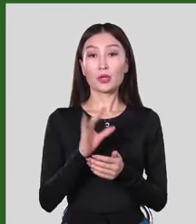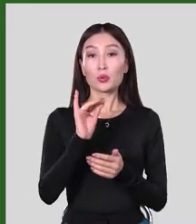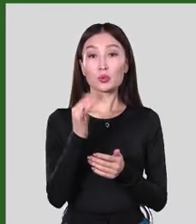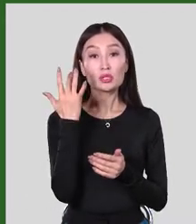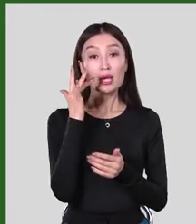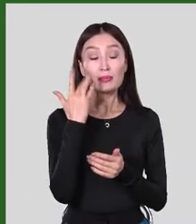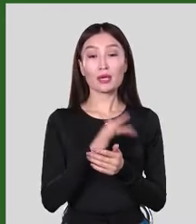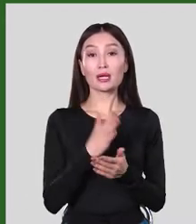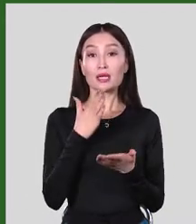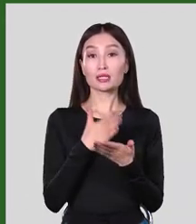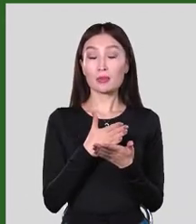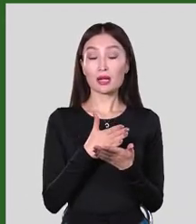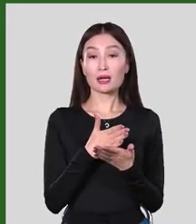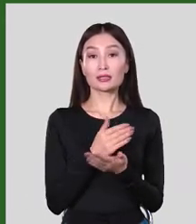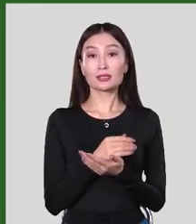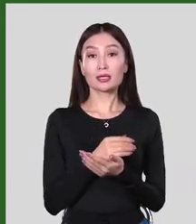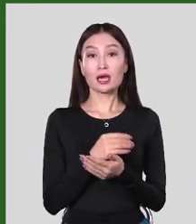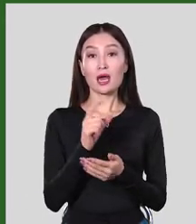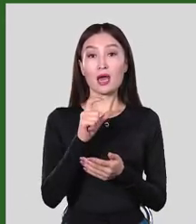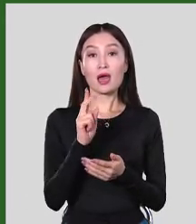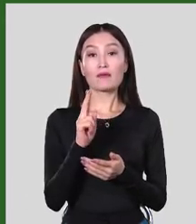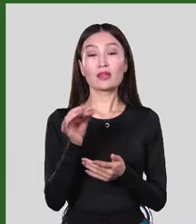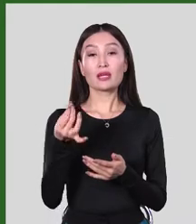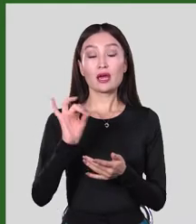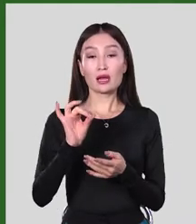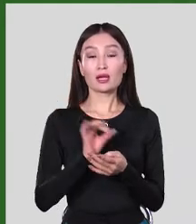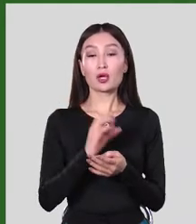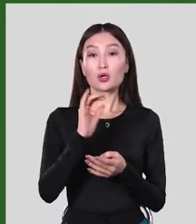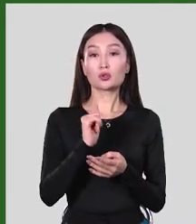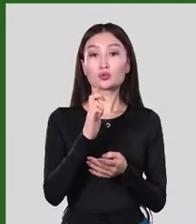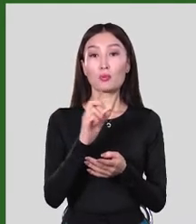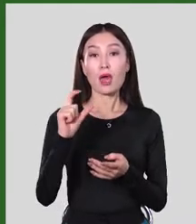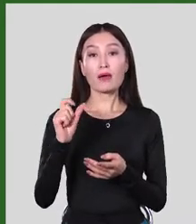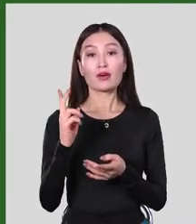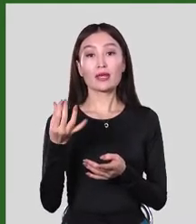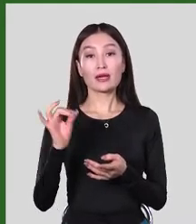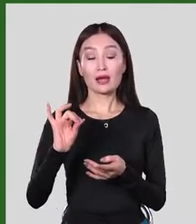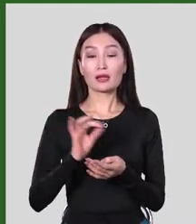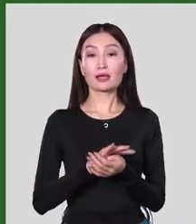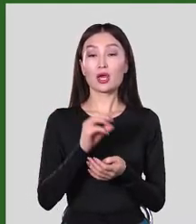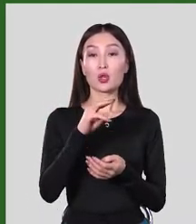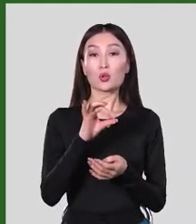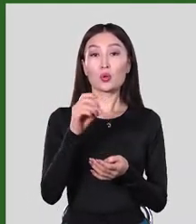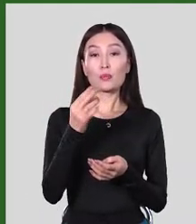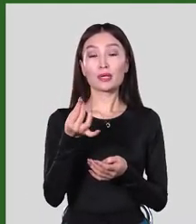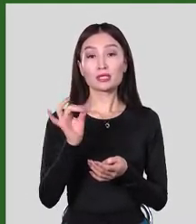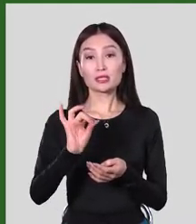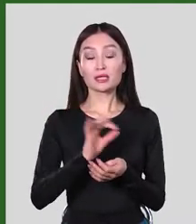Южная Америка располагается в экваториальном, субэкваториальном,